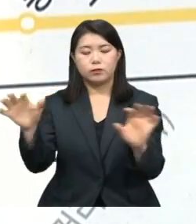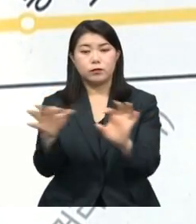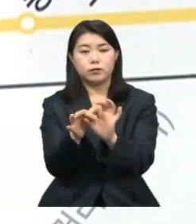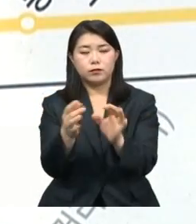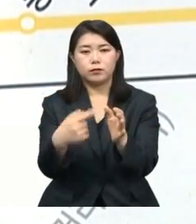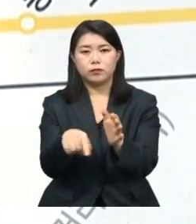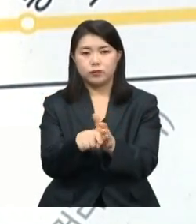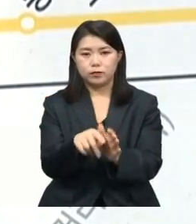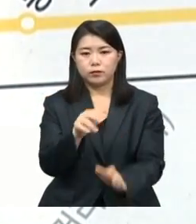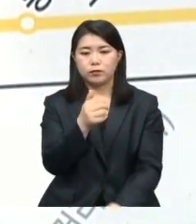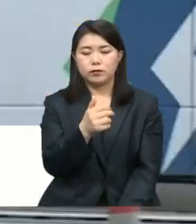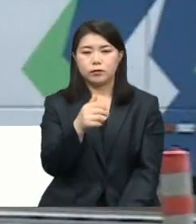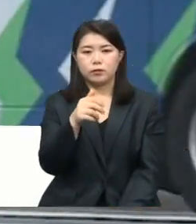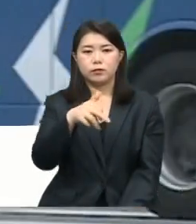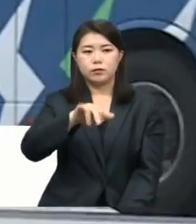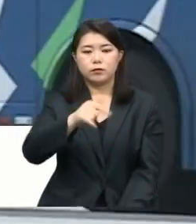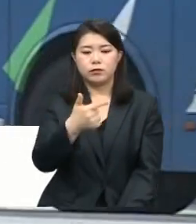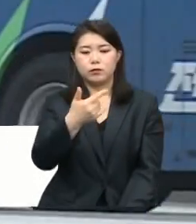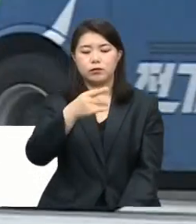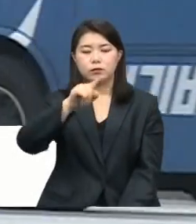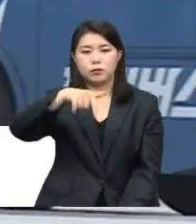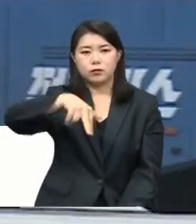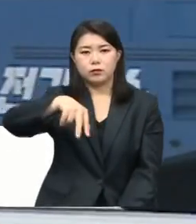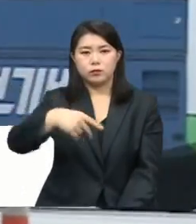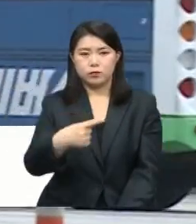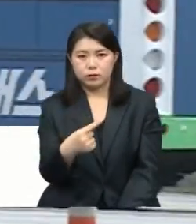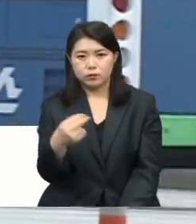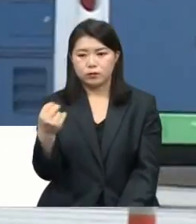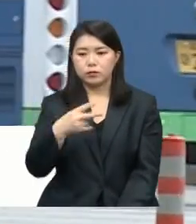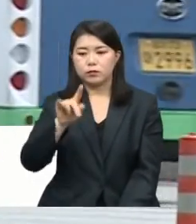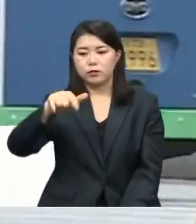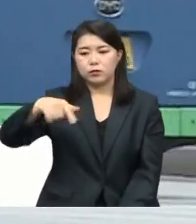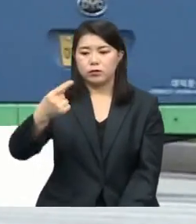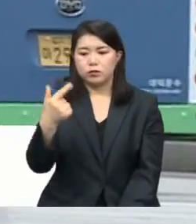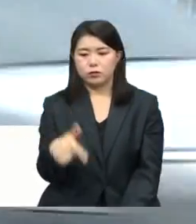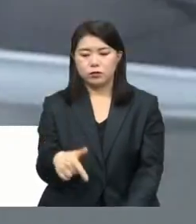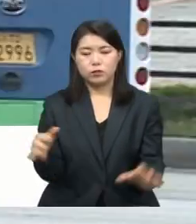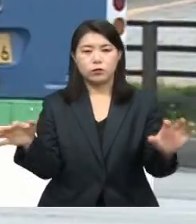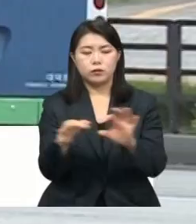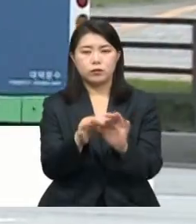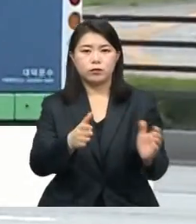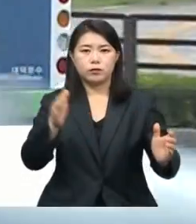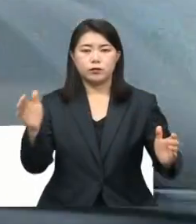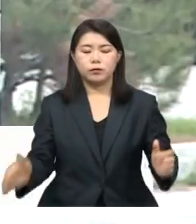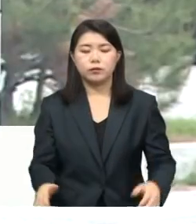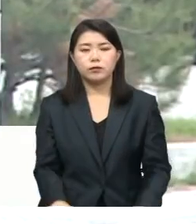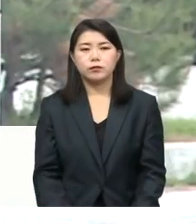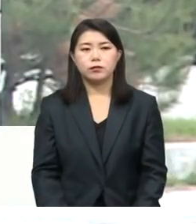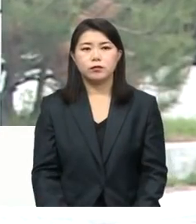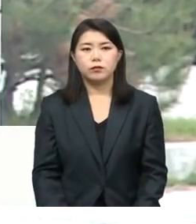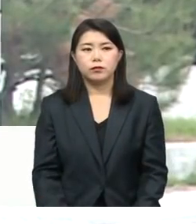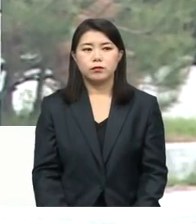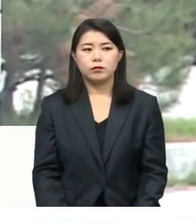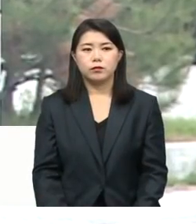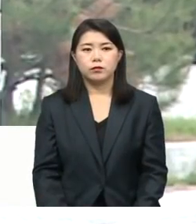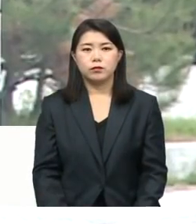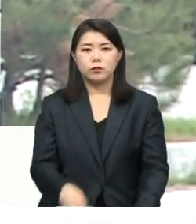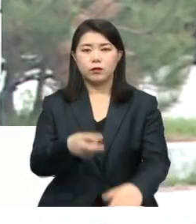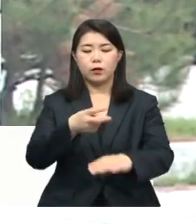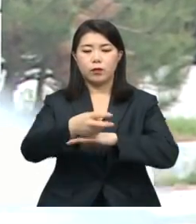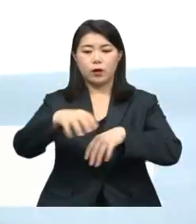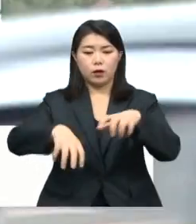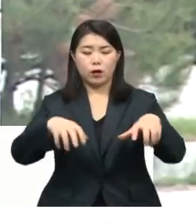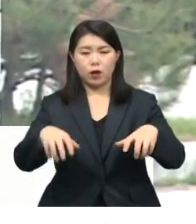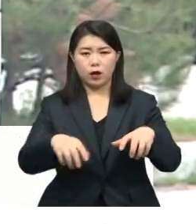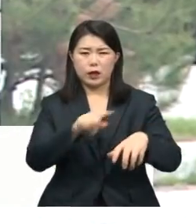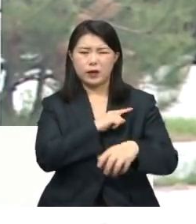위해서 행신, 능곡을 거쳐 킨텍스역과 대곡역으로 노선을 연장합니다. 전국 최다 마을버스를